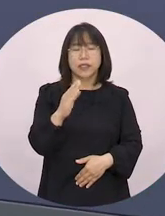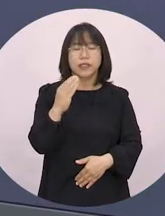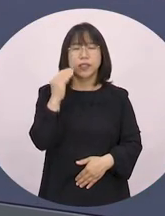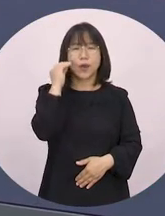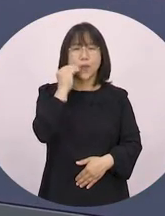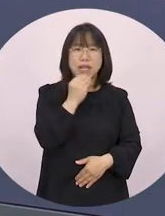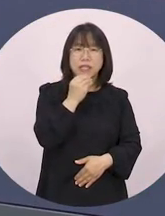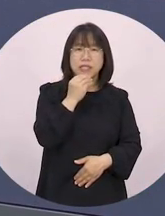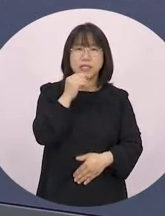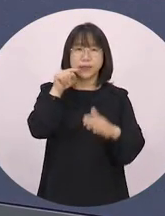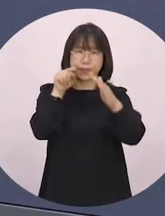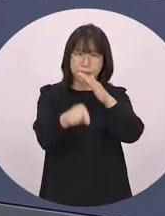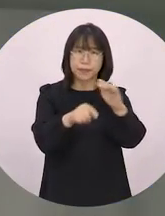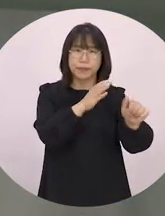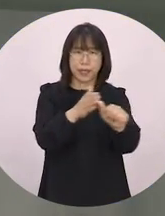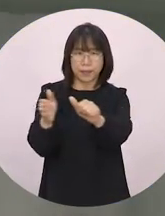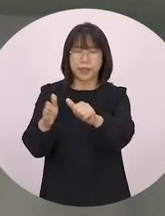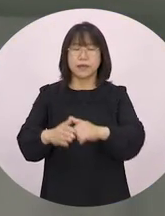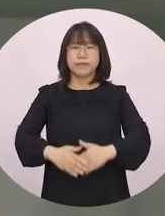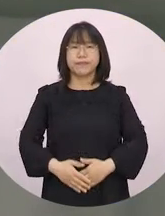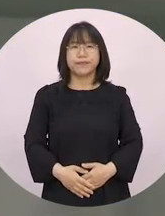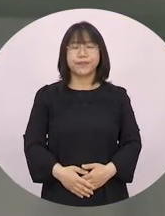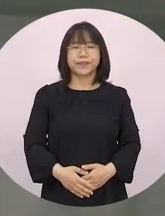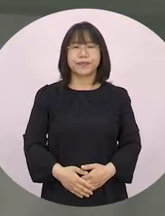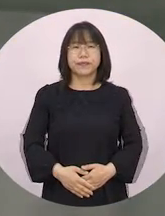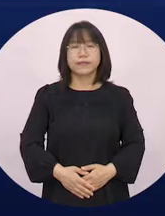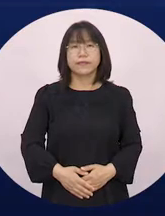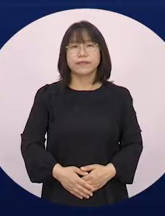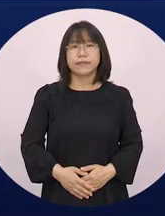예방접종도우미 누리집으로 문의하면 됩니다.